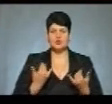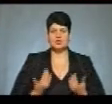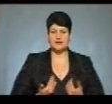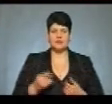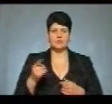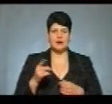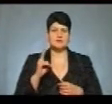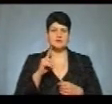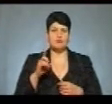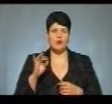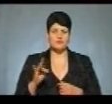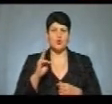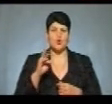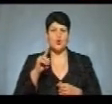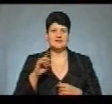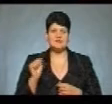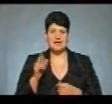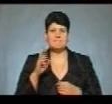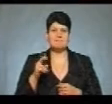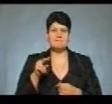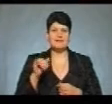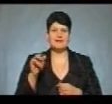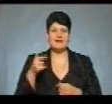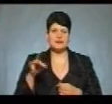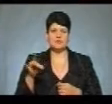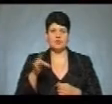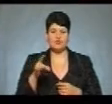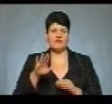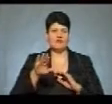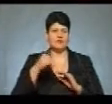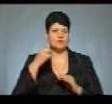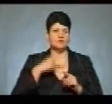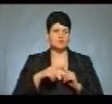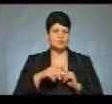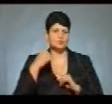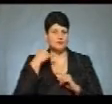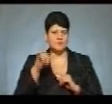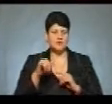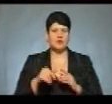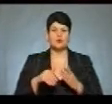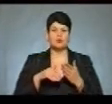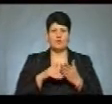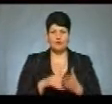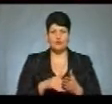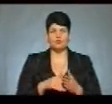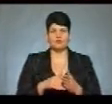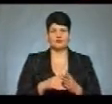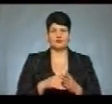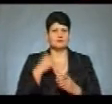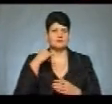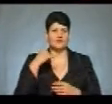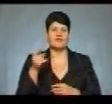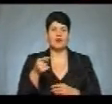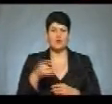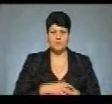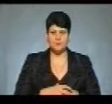Зборівського, Козівського, Монастириського і Підгаєцького районів викликатимуть лікарів швидкої за допомогою диспетчерів у Тернополі.